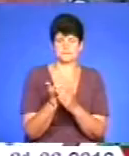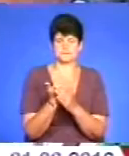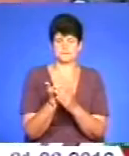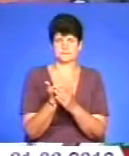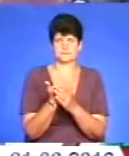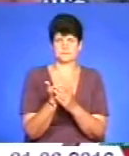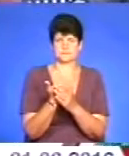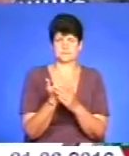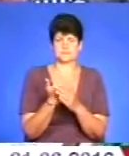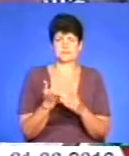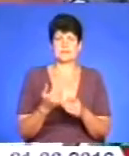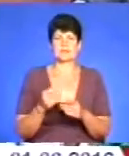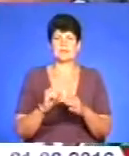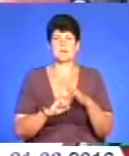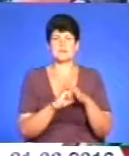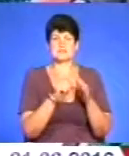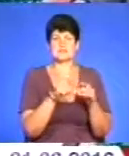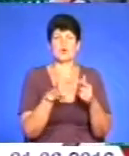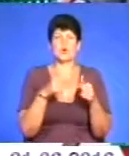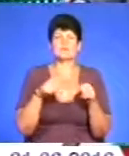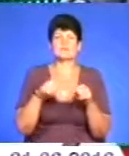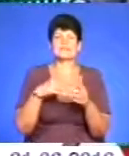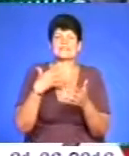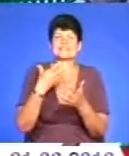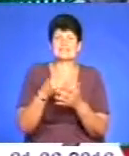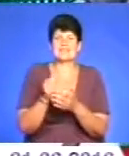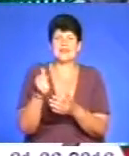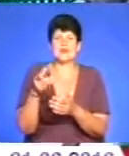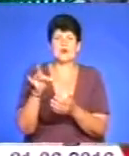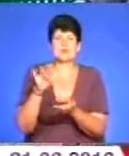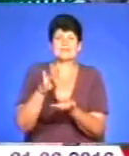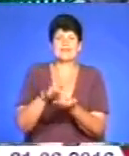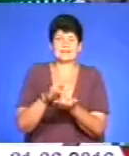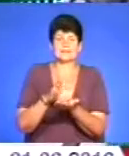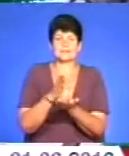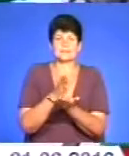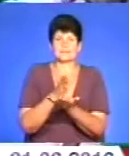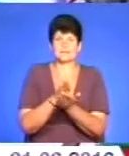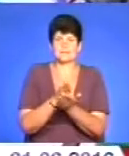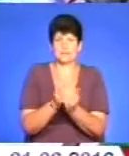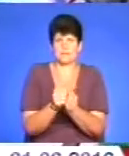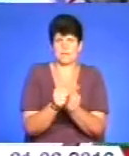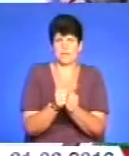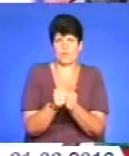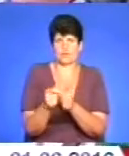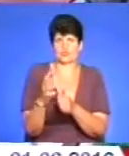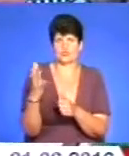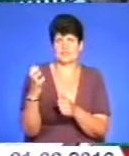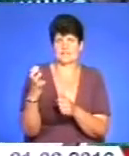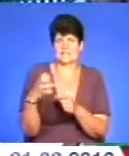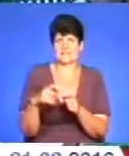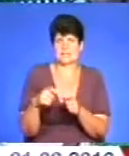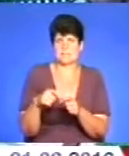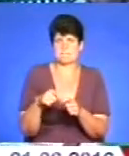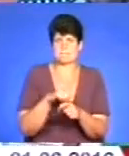на базі «Агропродсервісу» ми організували свій агроцентр, який знаходиться зовсім поруч, у 400